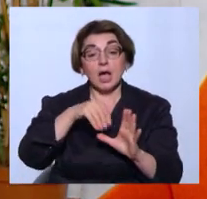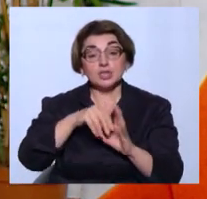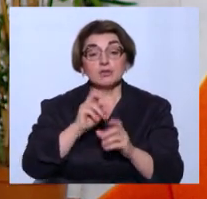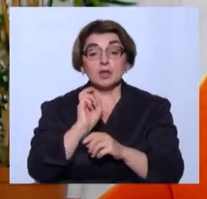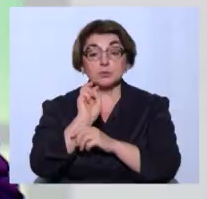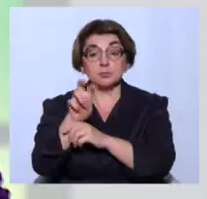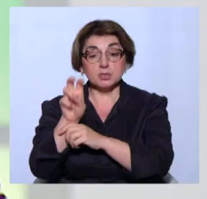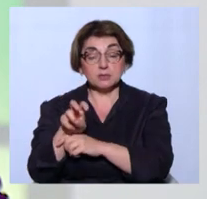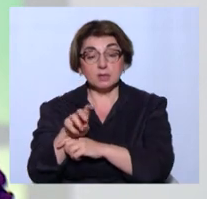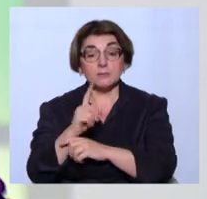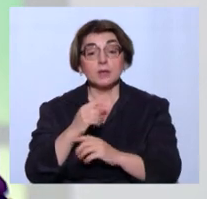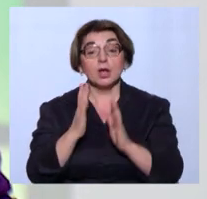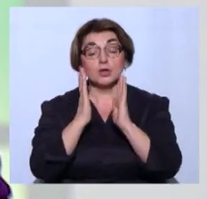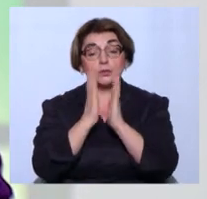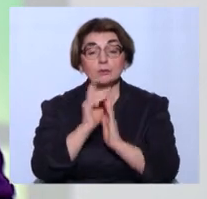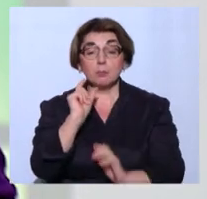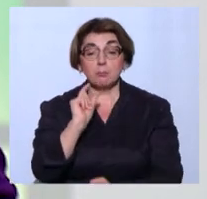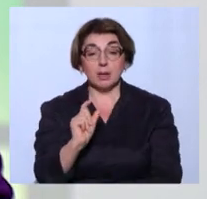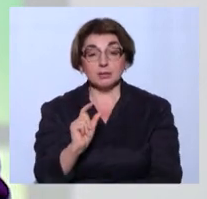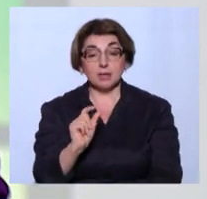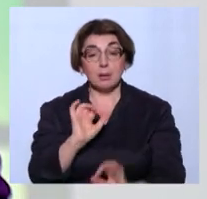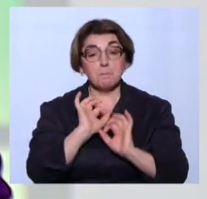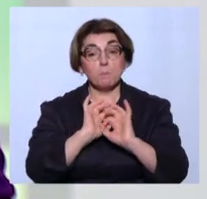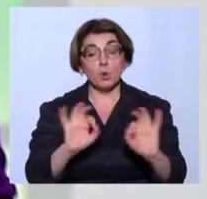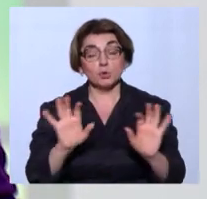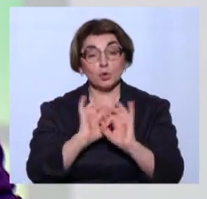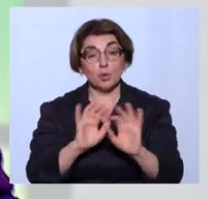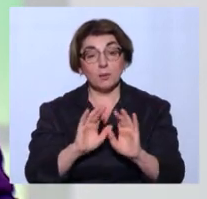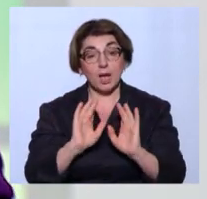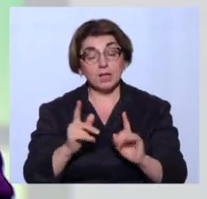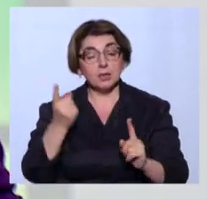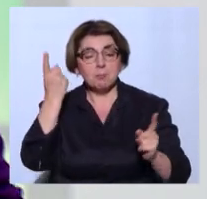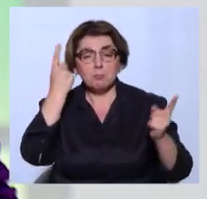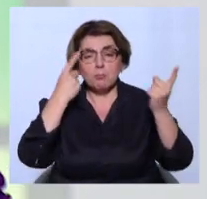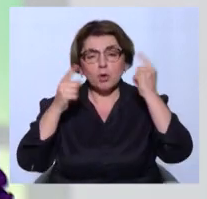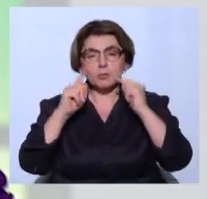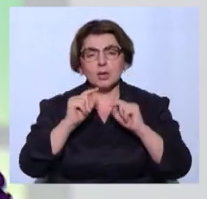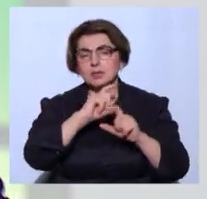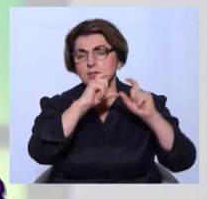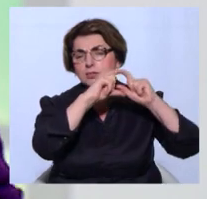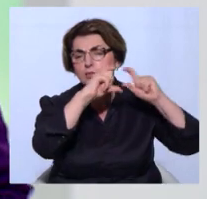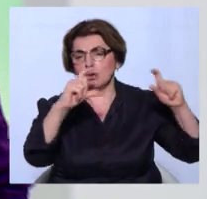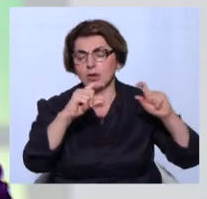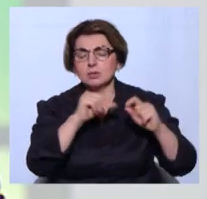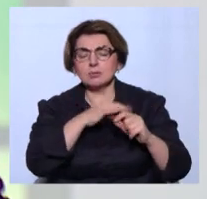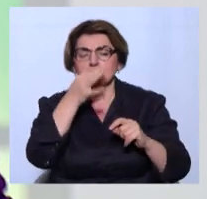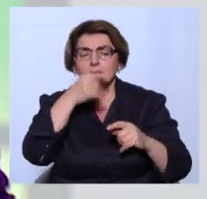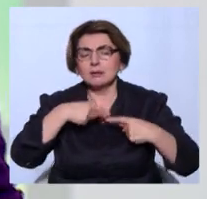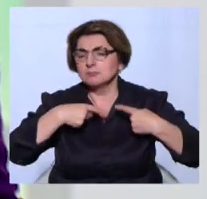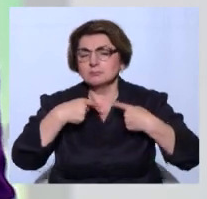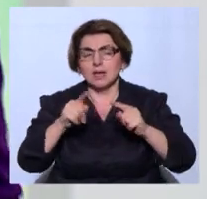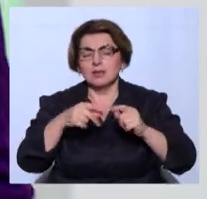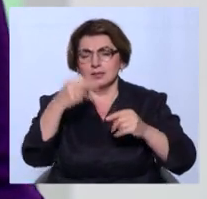სიარული. ახლა კი გთხოვთ, დაწეროთ პატარა მოთხრობა, ან მოიფიქროთ სლოგანი, ან გნებავთ დახატოთ